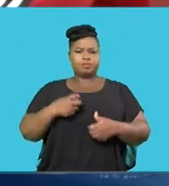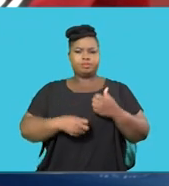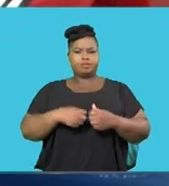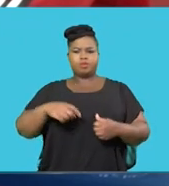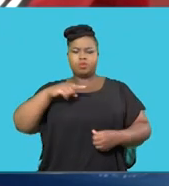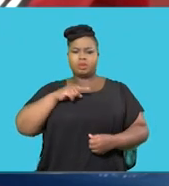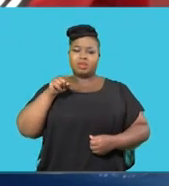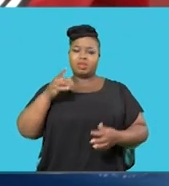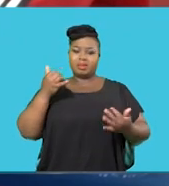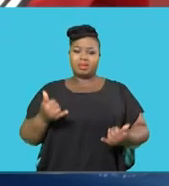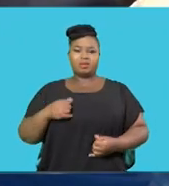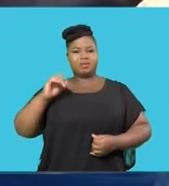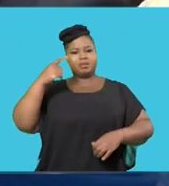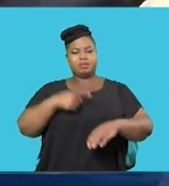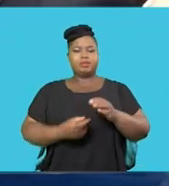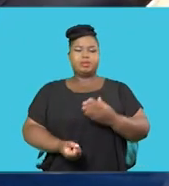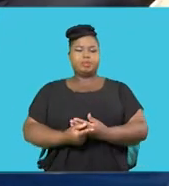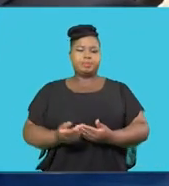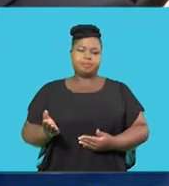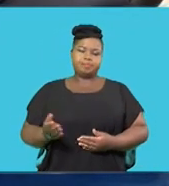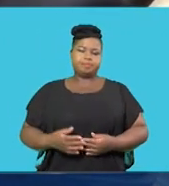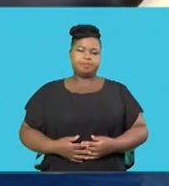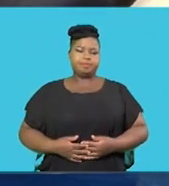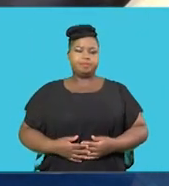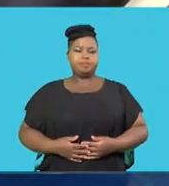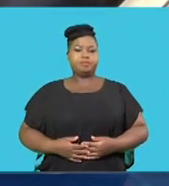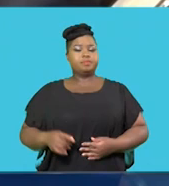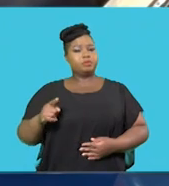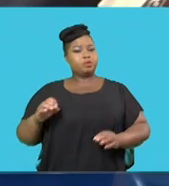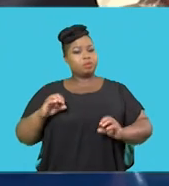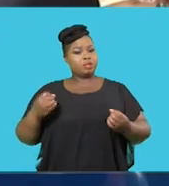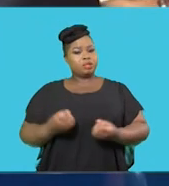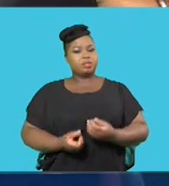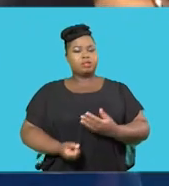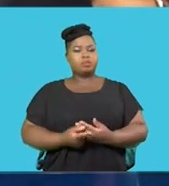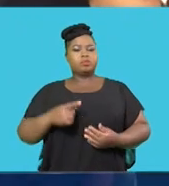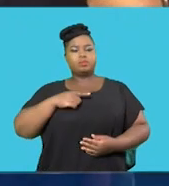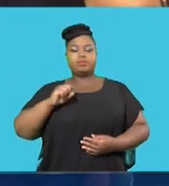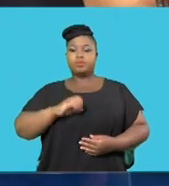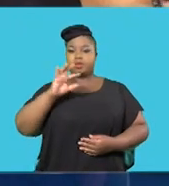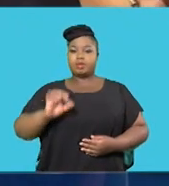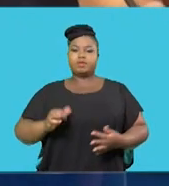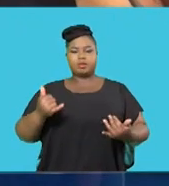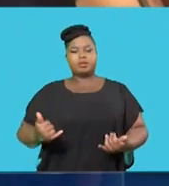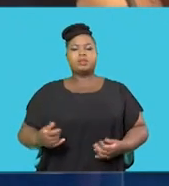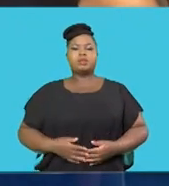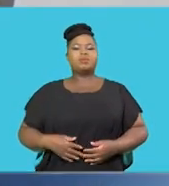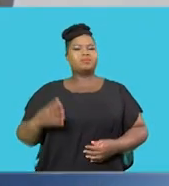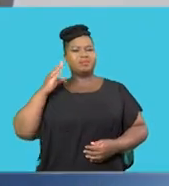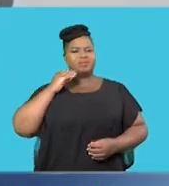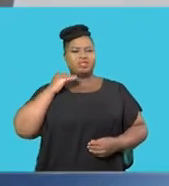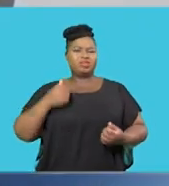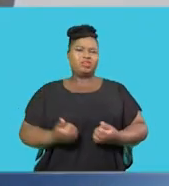njengoba kungumcimbi wayo wokuqala wamnyaka yonke. Lo mhlangano uzanjobizwe laseNingizimu Afrika lisabhekene nenkinga